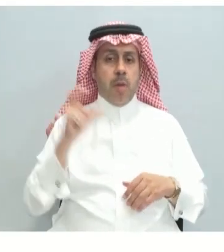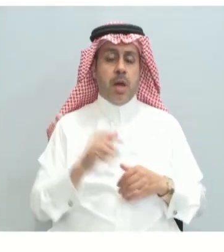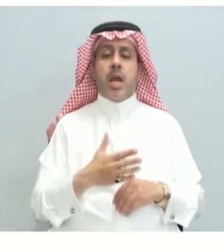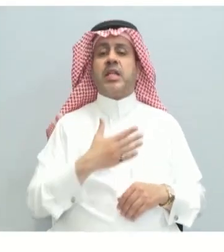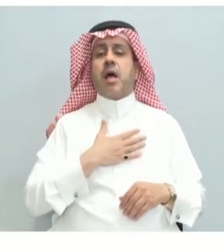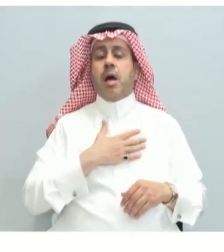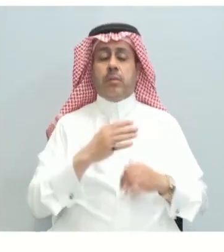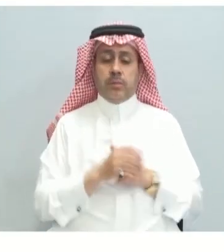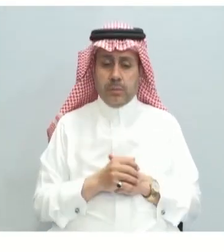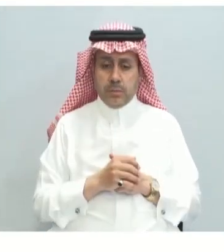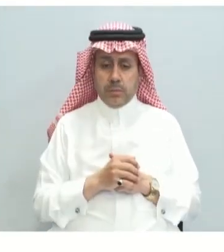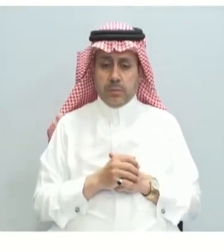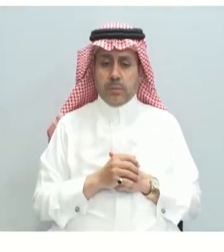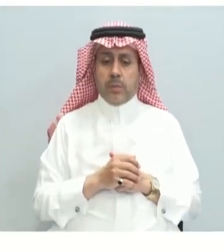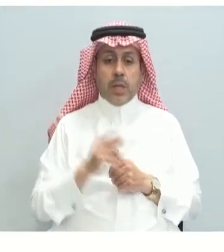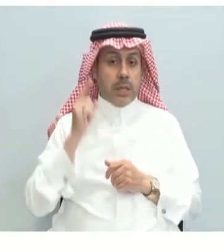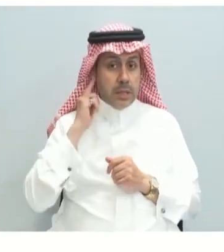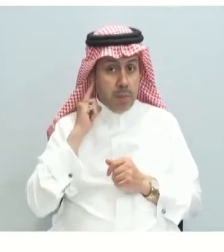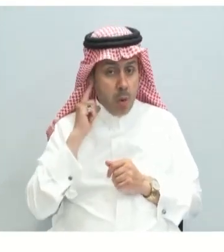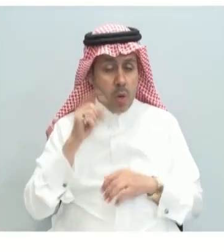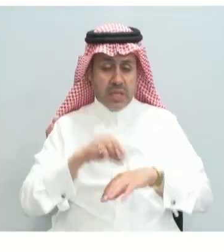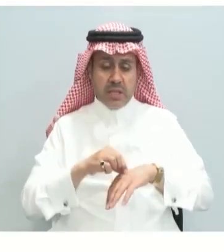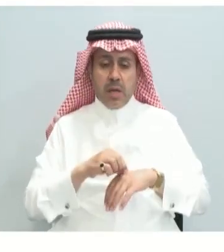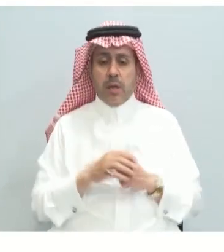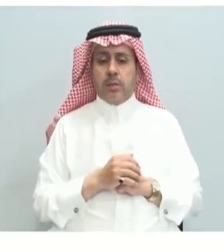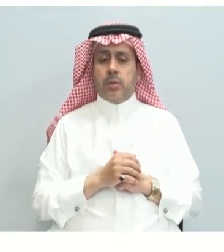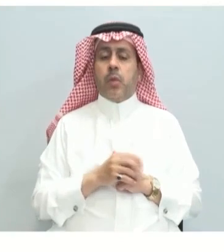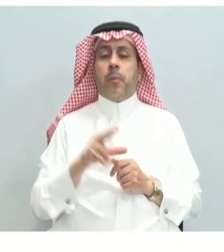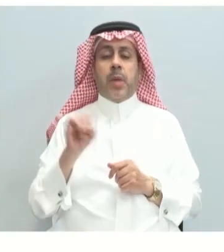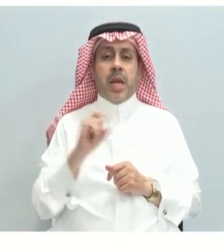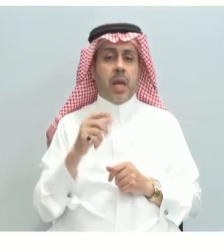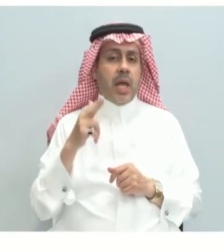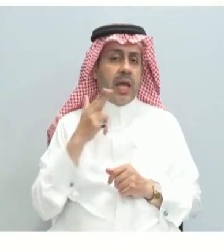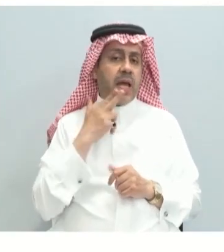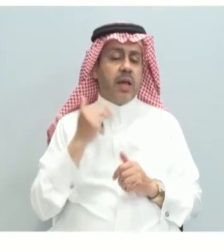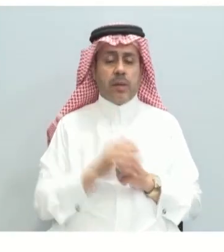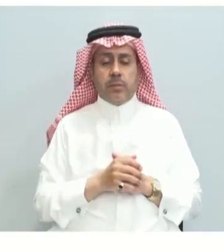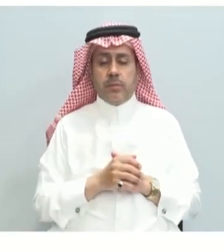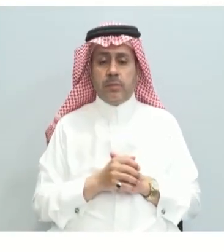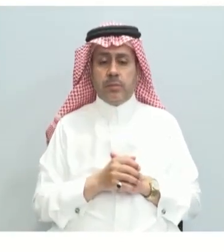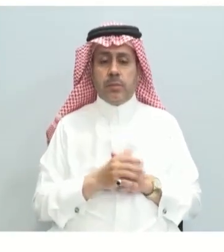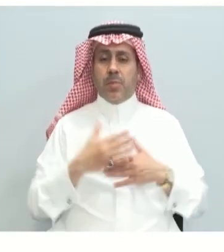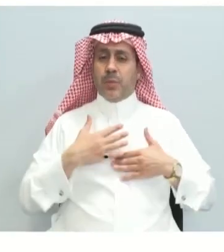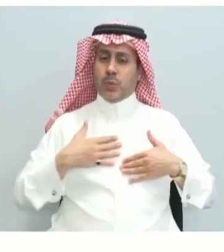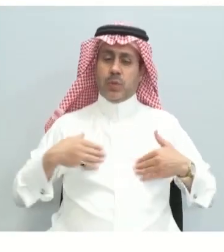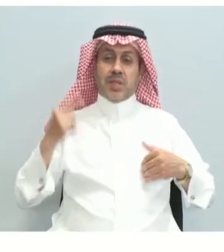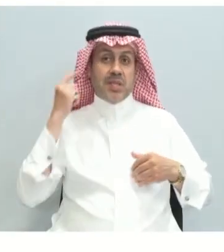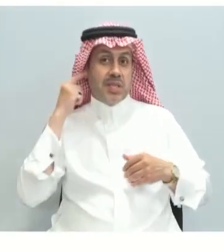وطمأنينته لما يسمعه الإنسان من الخير،